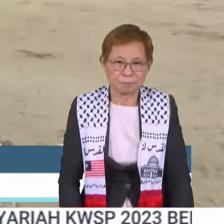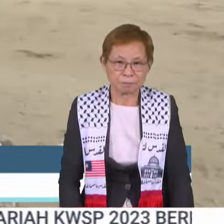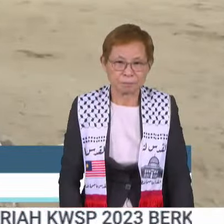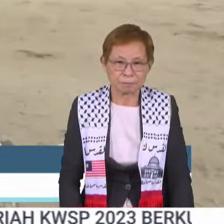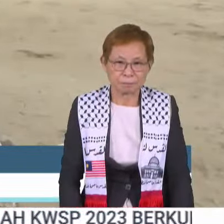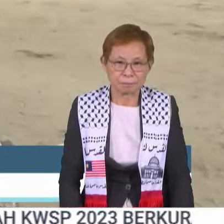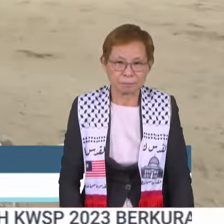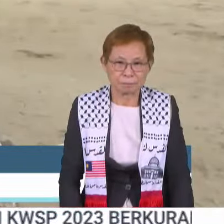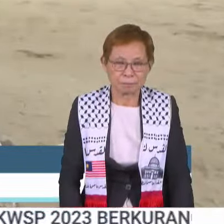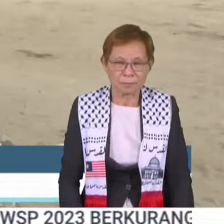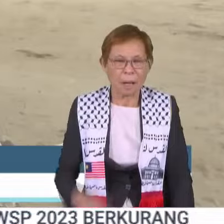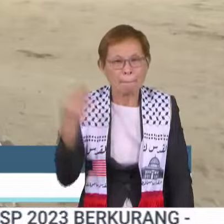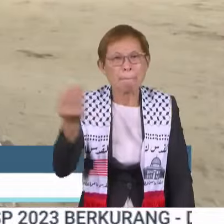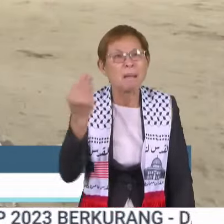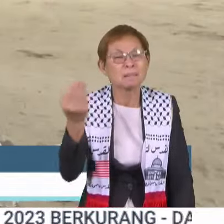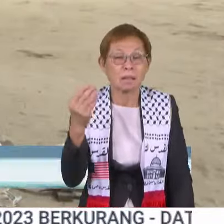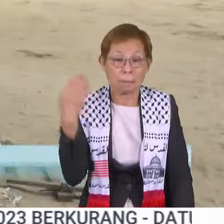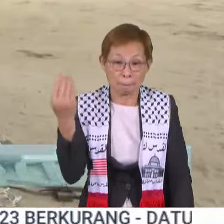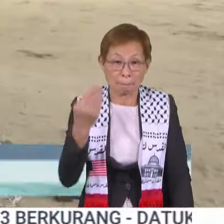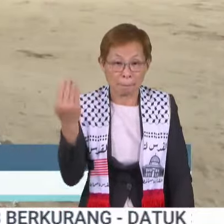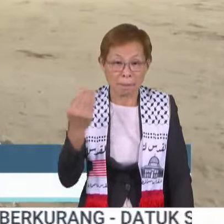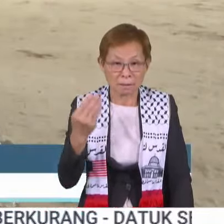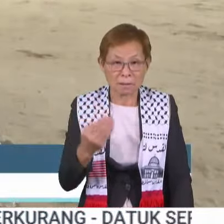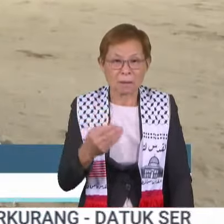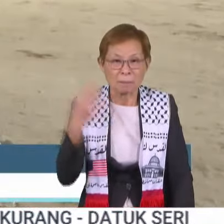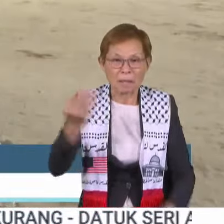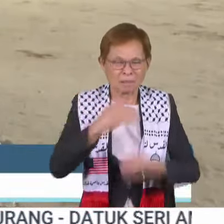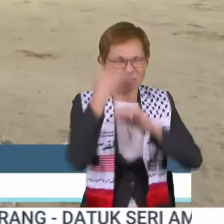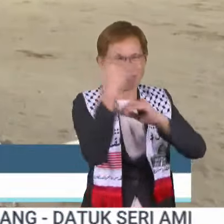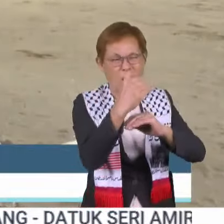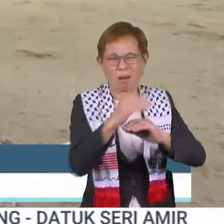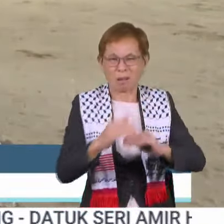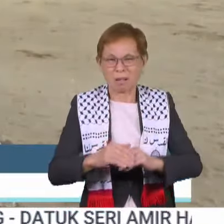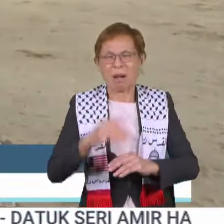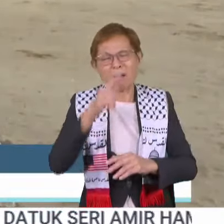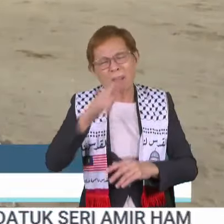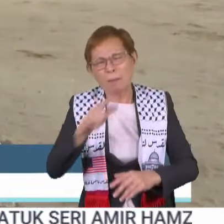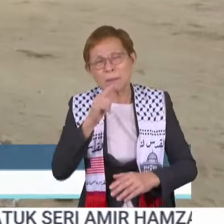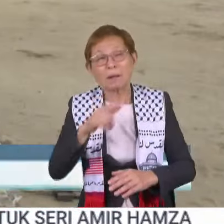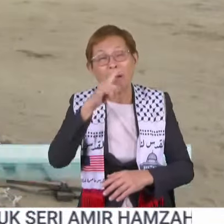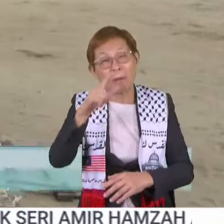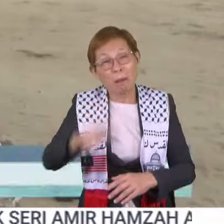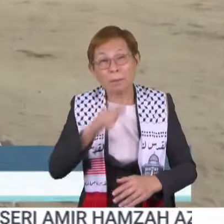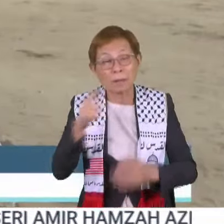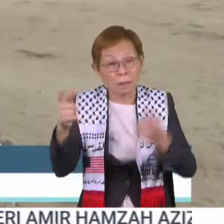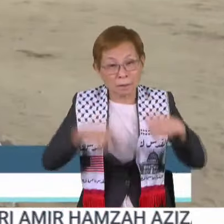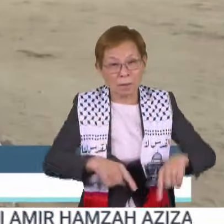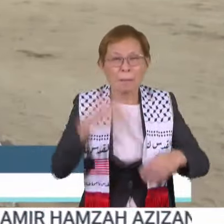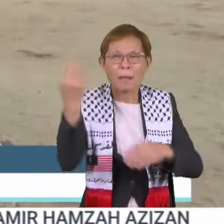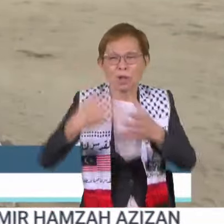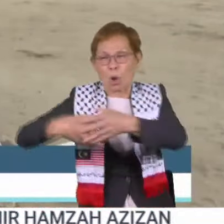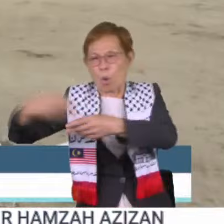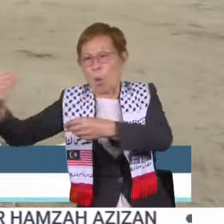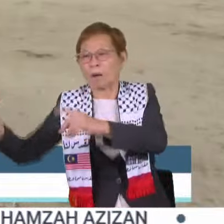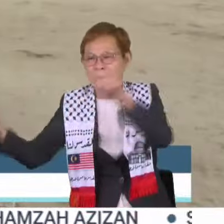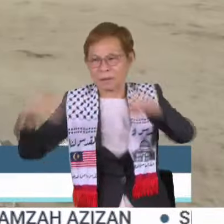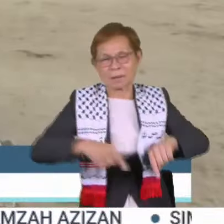rendah biasa biasa saya meniaga lama kat sini biasa orang luar